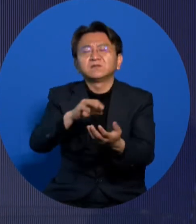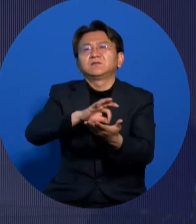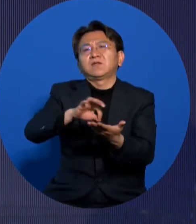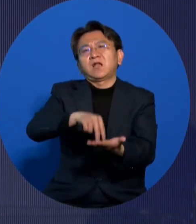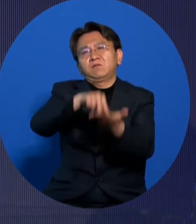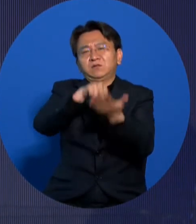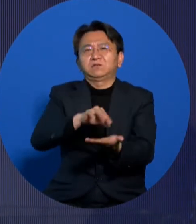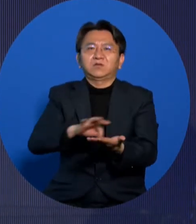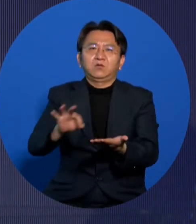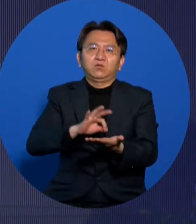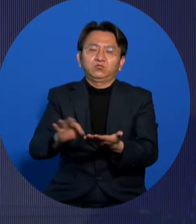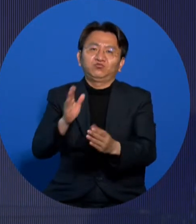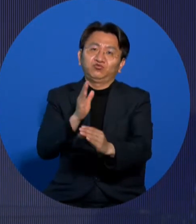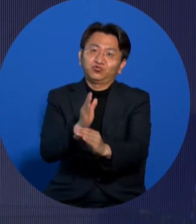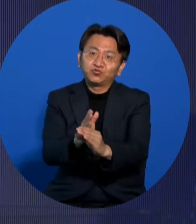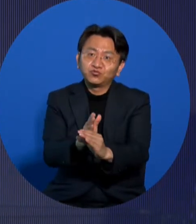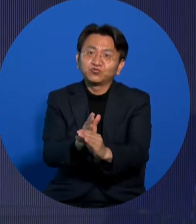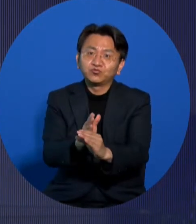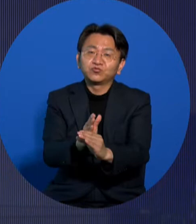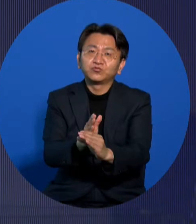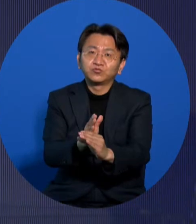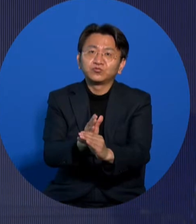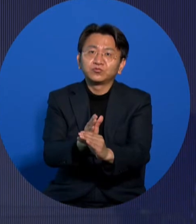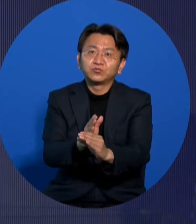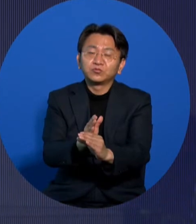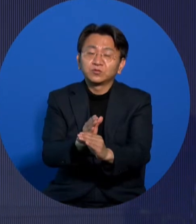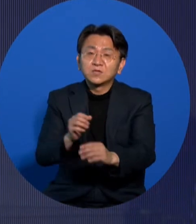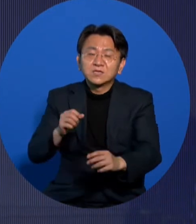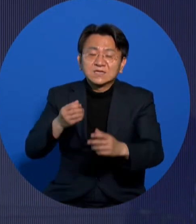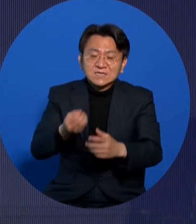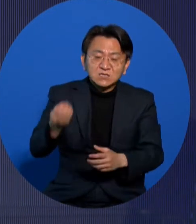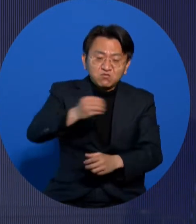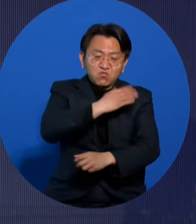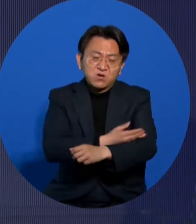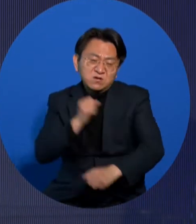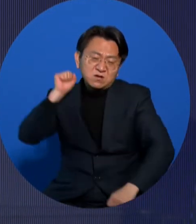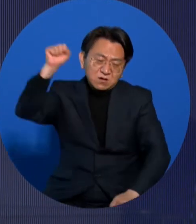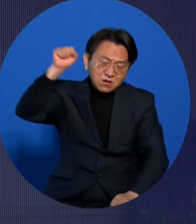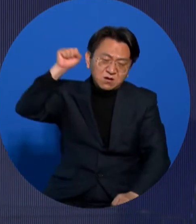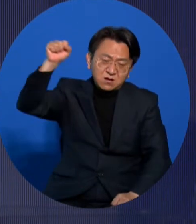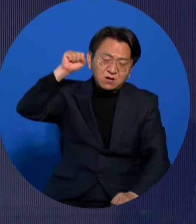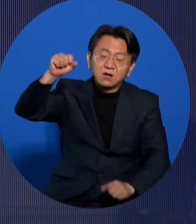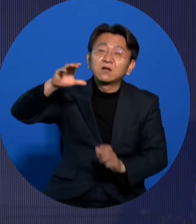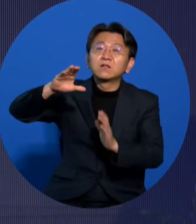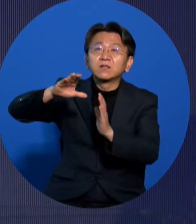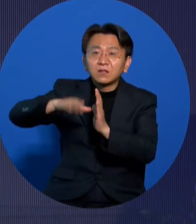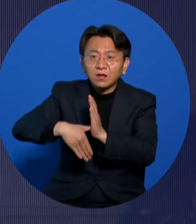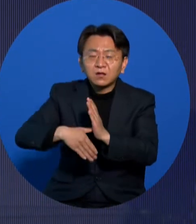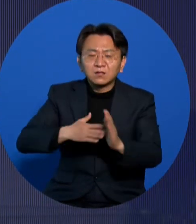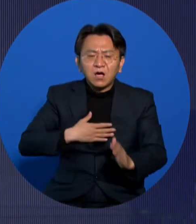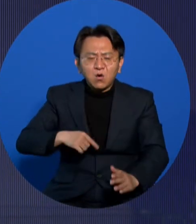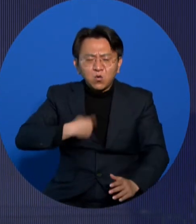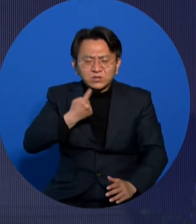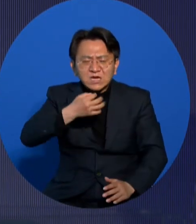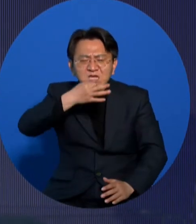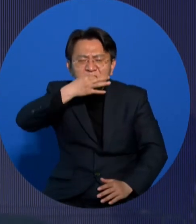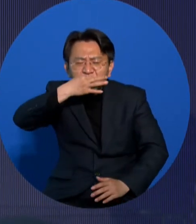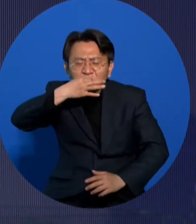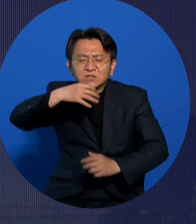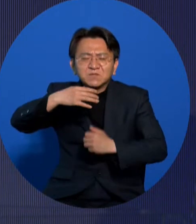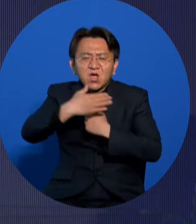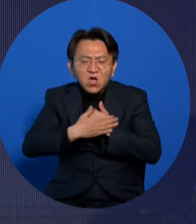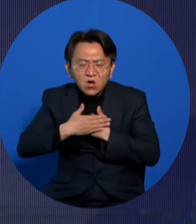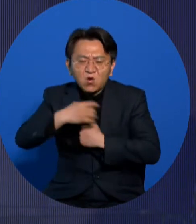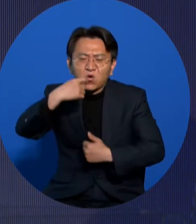있습니다. 그래서 그 이동권 투쟁하면서 나 혼자 특혜를 보려고 하는